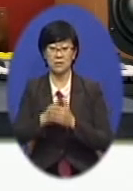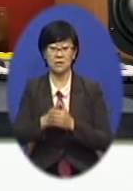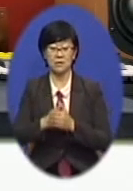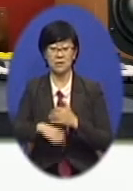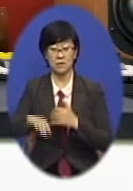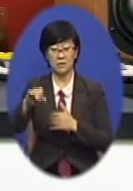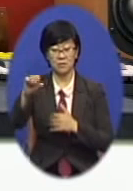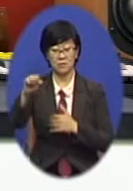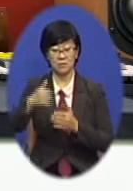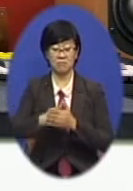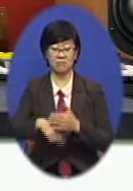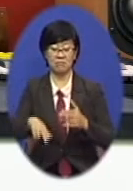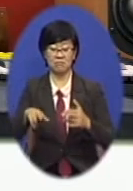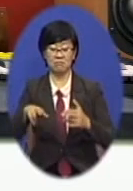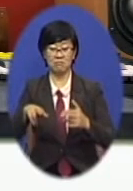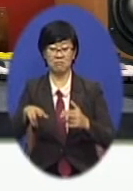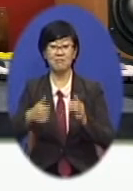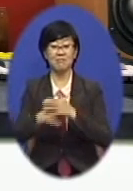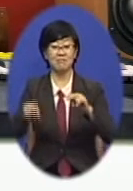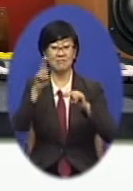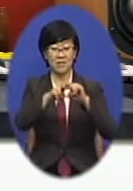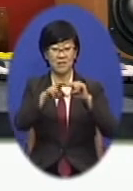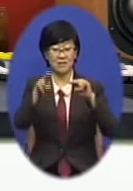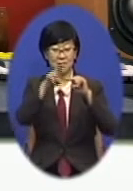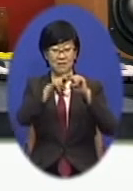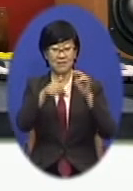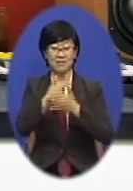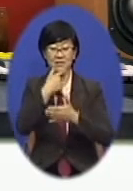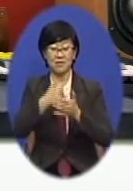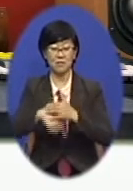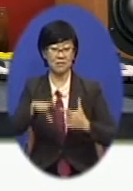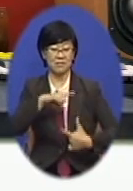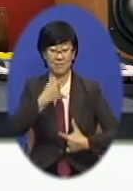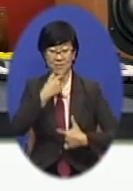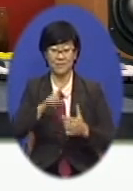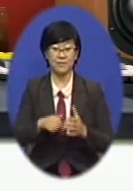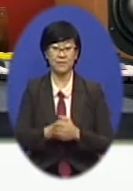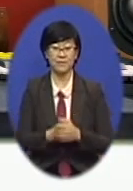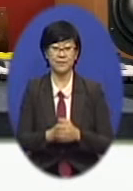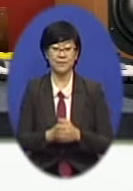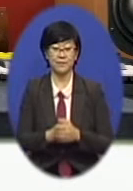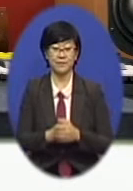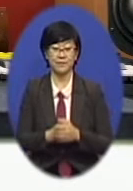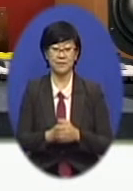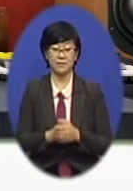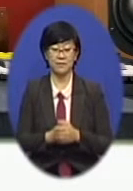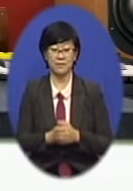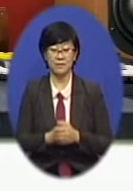벼슬도 싫다마는 명예도 싫어 이렇게 나가잖아요. 네네 맞습니다. 예예. 예. 아, 몇 학년 몇